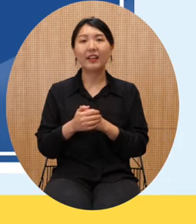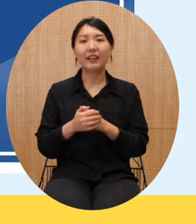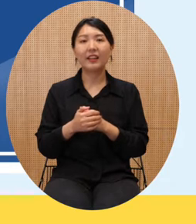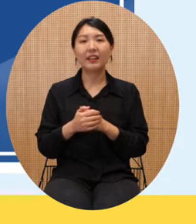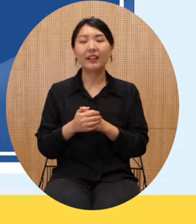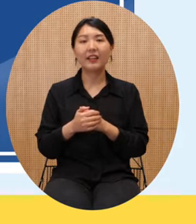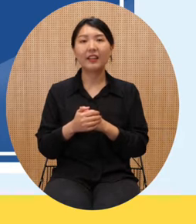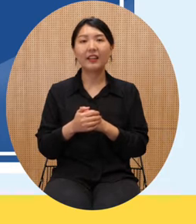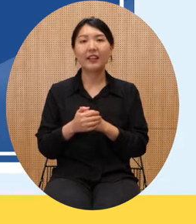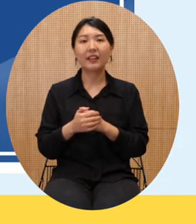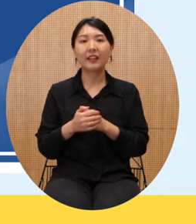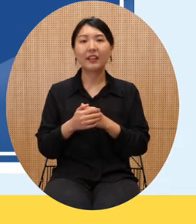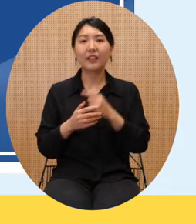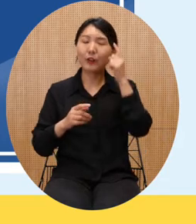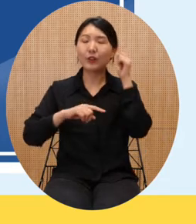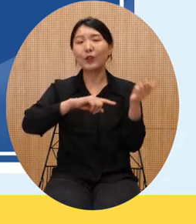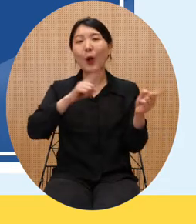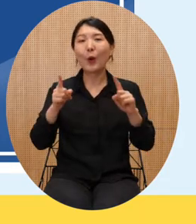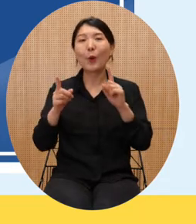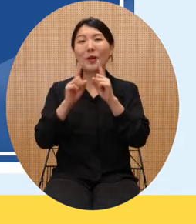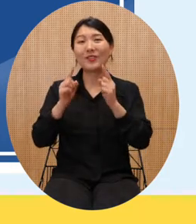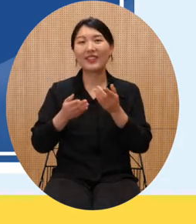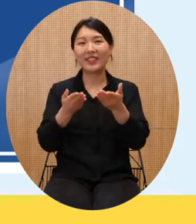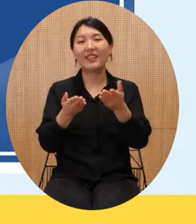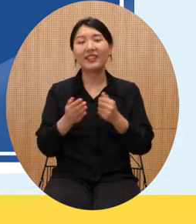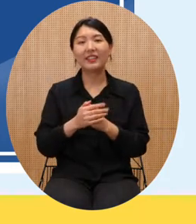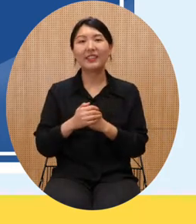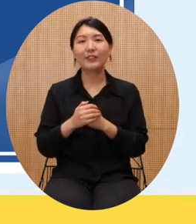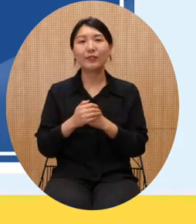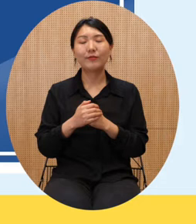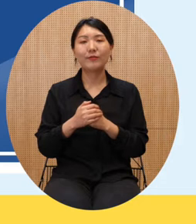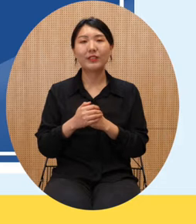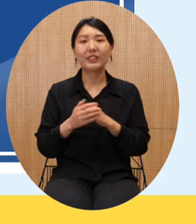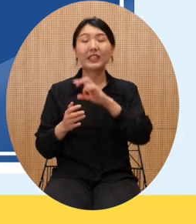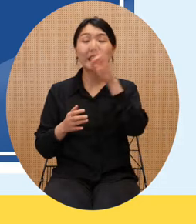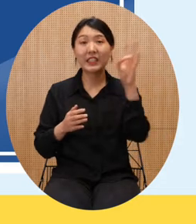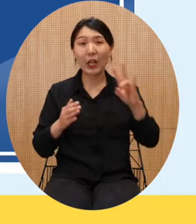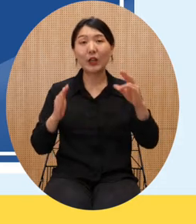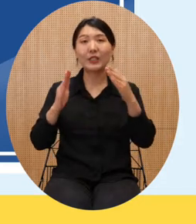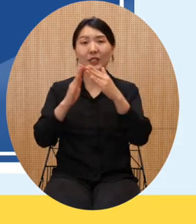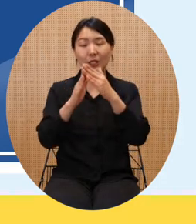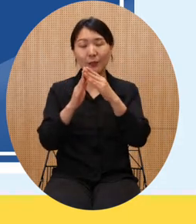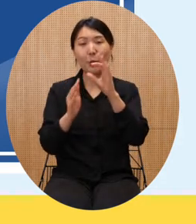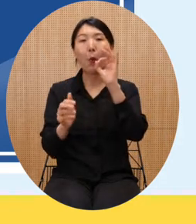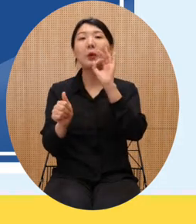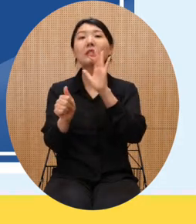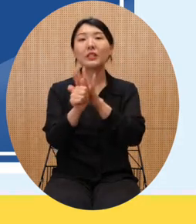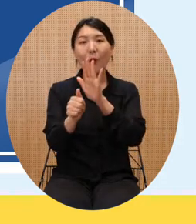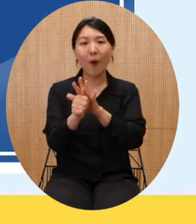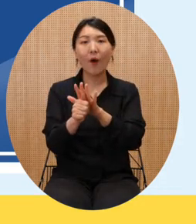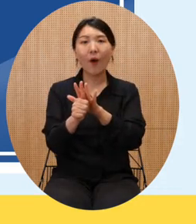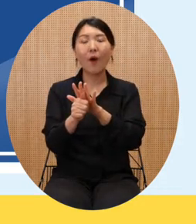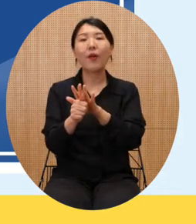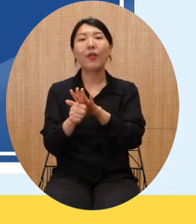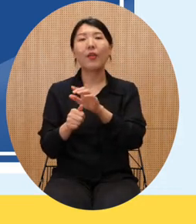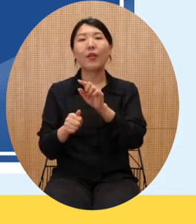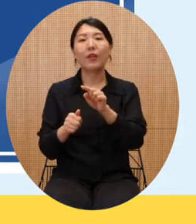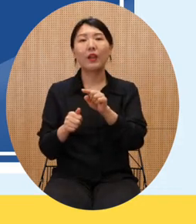일단은 조금 정신을 차리고 말씀을 드려보면 이 시흥형 주거비